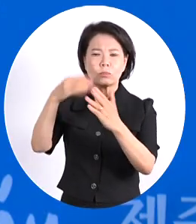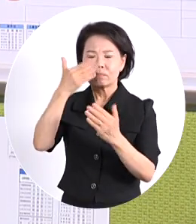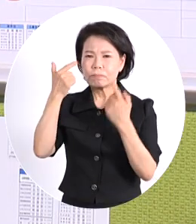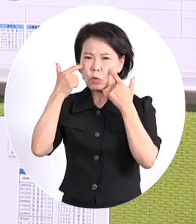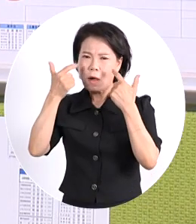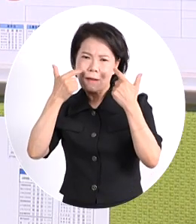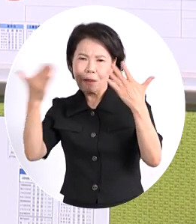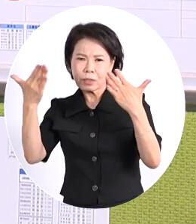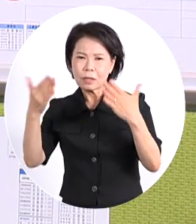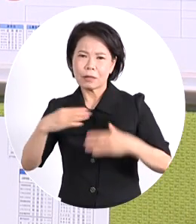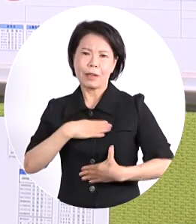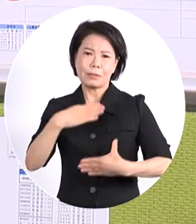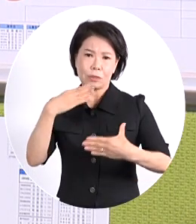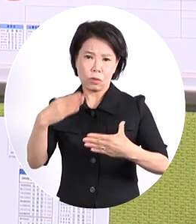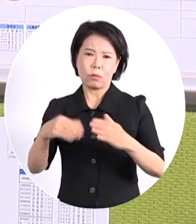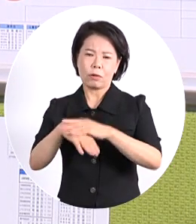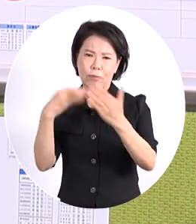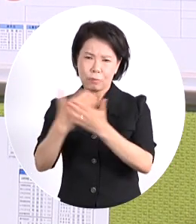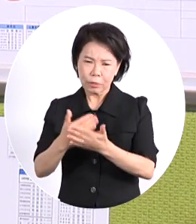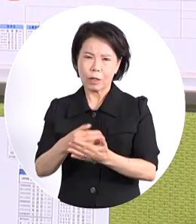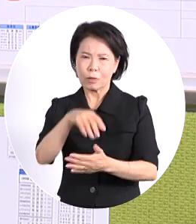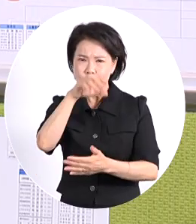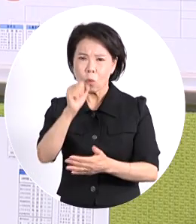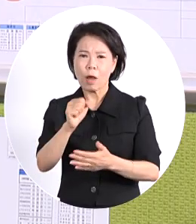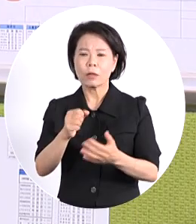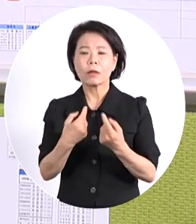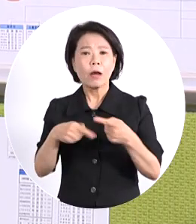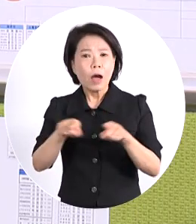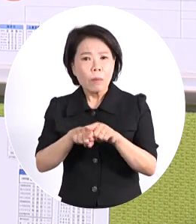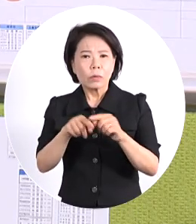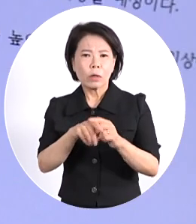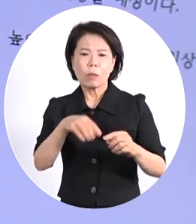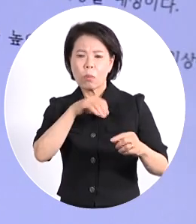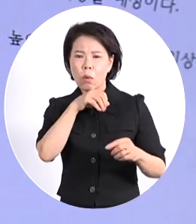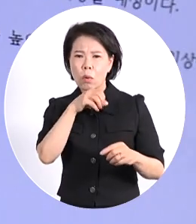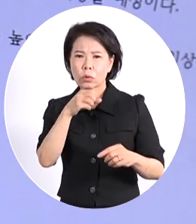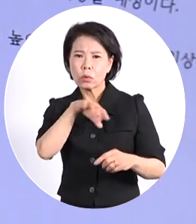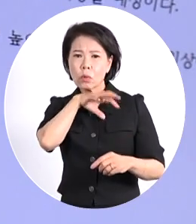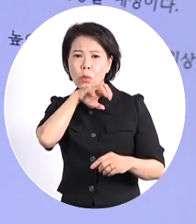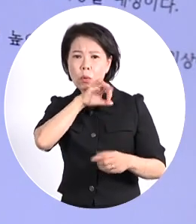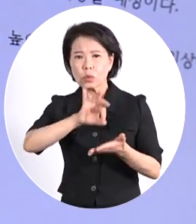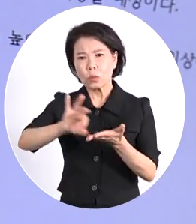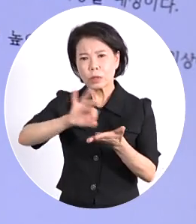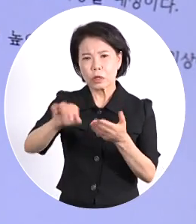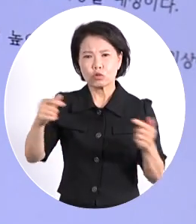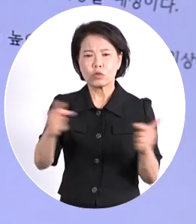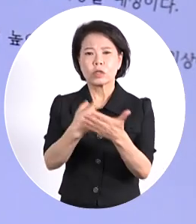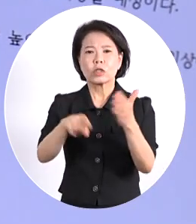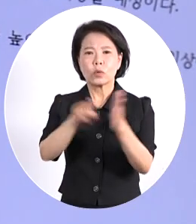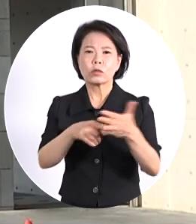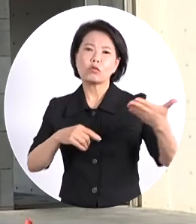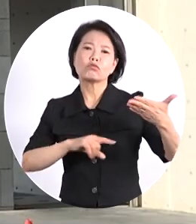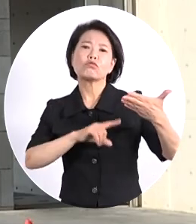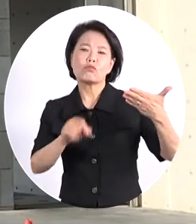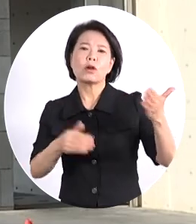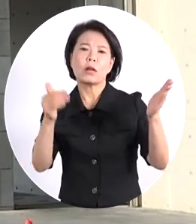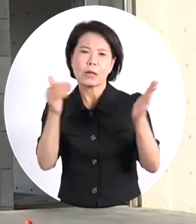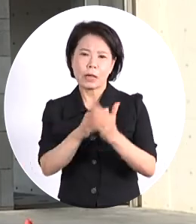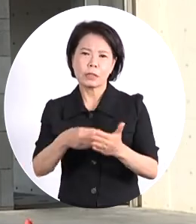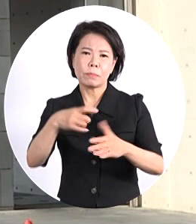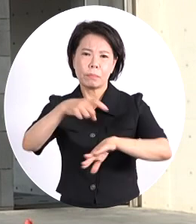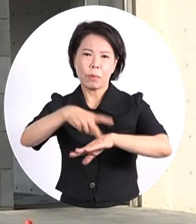투명성과 안정성을 높이기로 했는데요. 이와 함께 소비자 불만을 줄이기 위해 9월까지 관련 규칙을